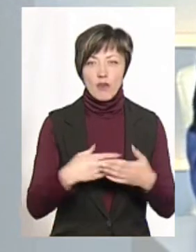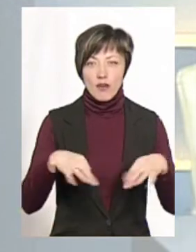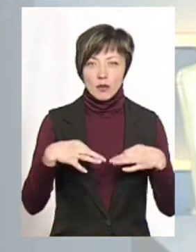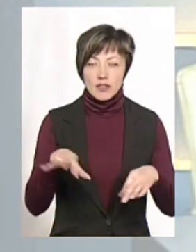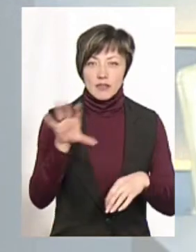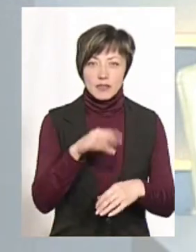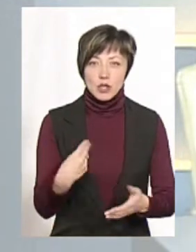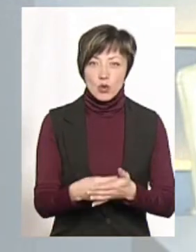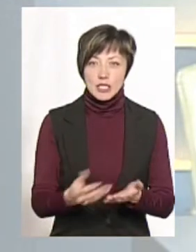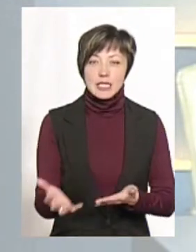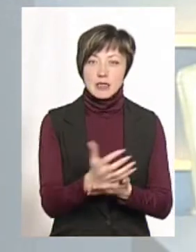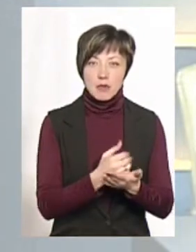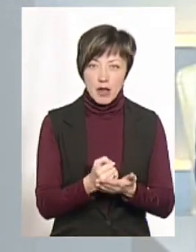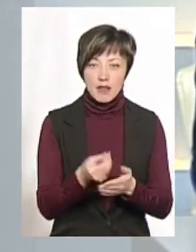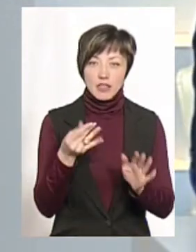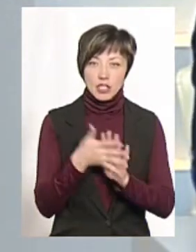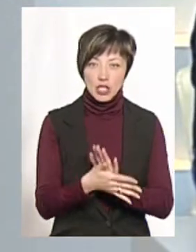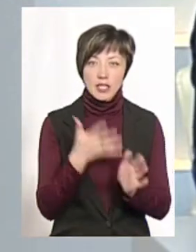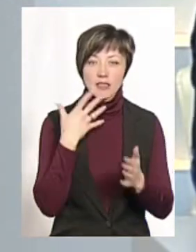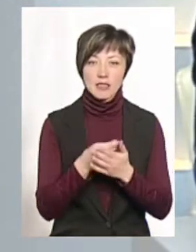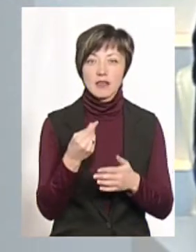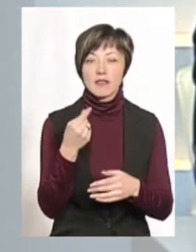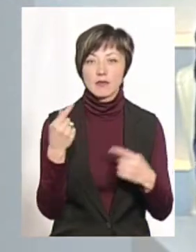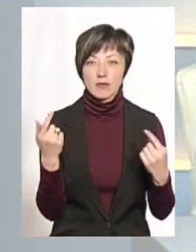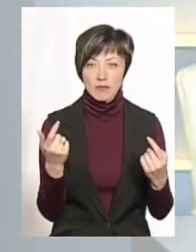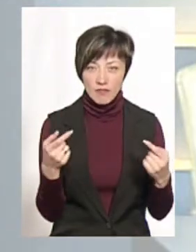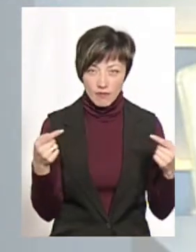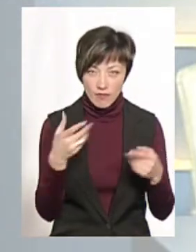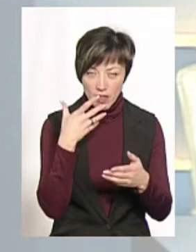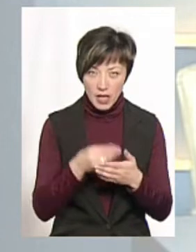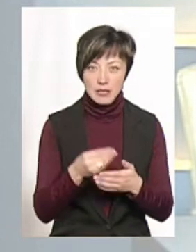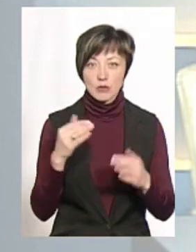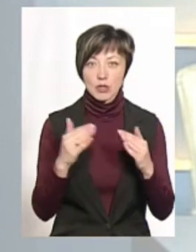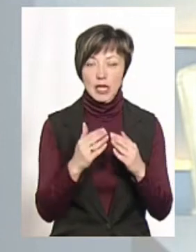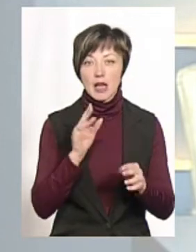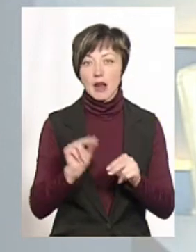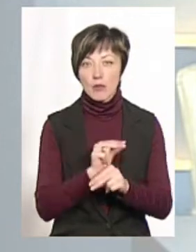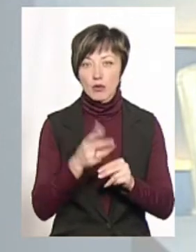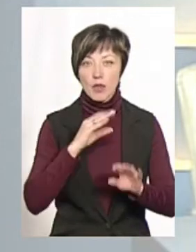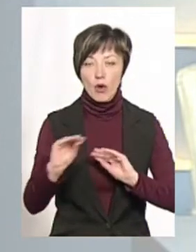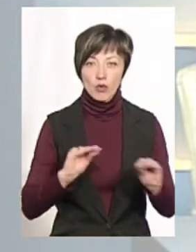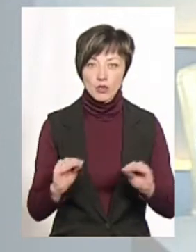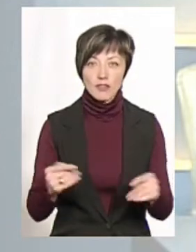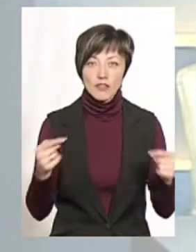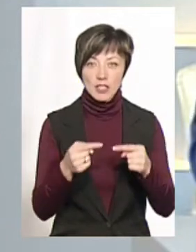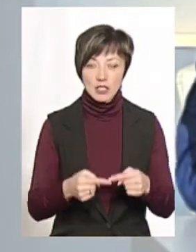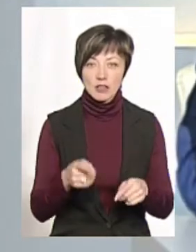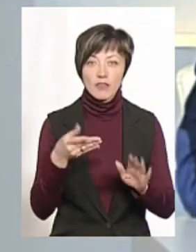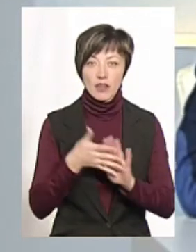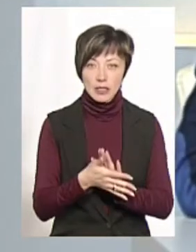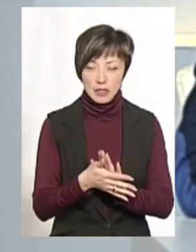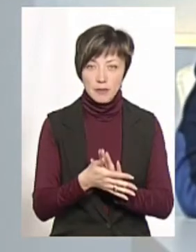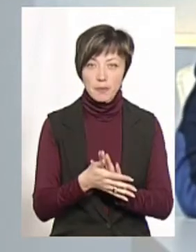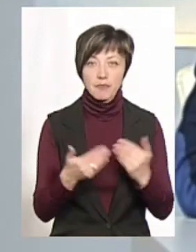автомобіль. А всі кошти, які зібрали, витрачати на свій власний будинок. На ремонти, на благоустрій, на що люди визначили, на то і